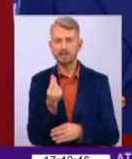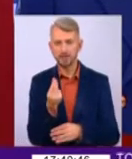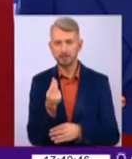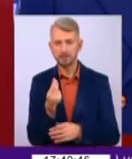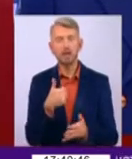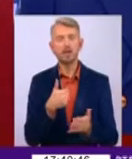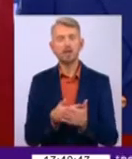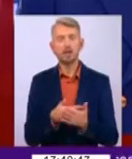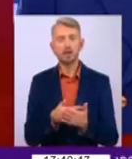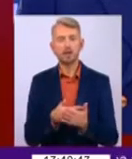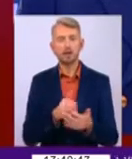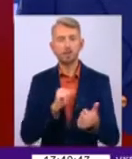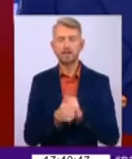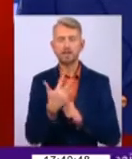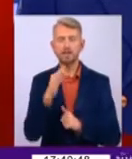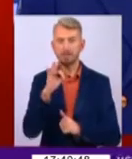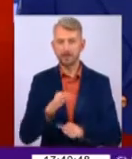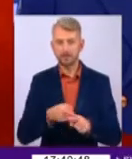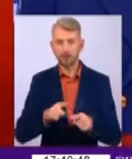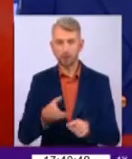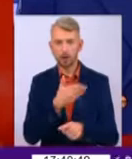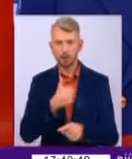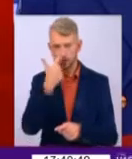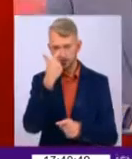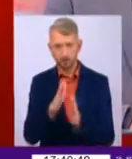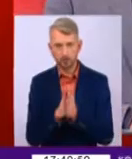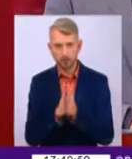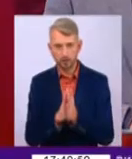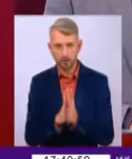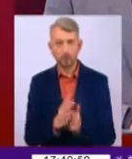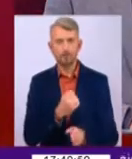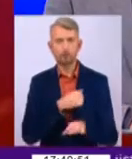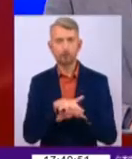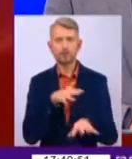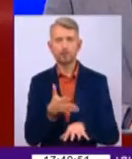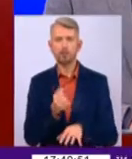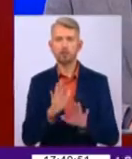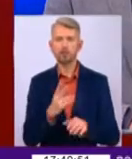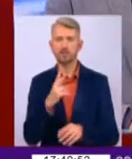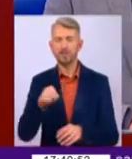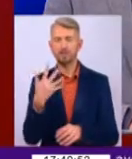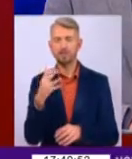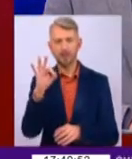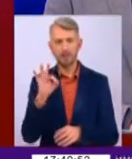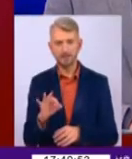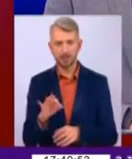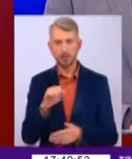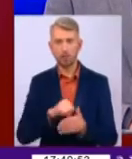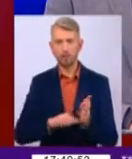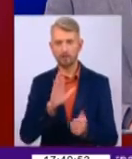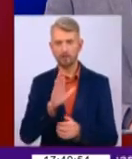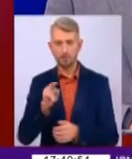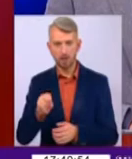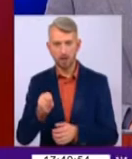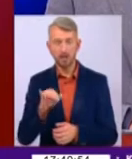средств. Ведь и вместо 5%, которые мы заявляем, реально вооруженные силы получают всего лишь 2,5% от ВВП.